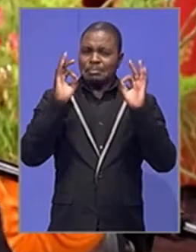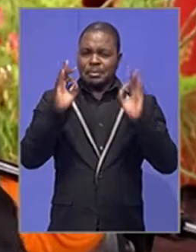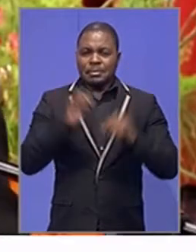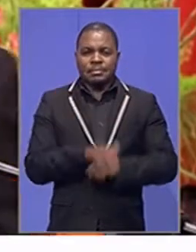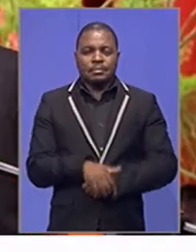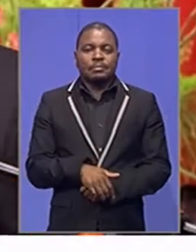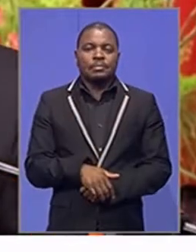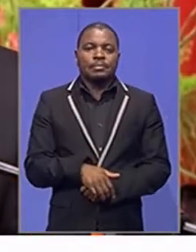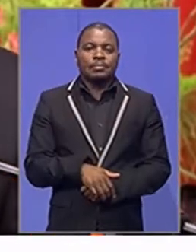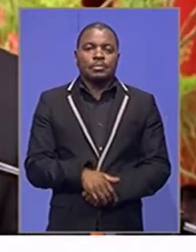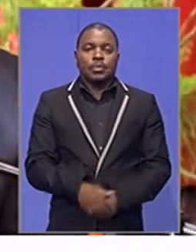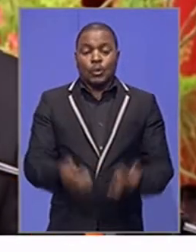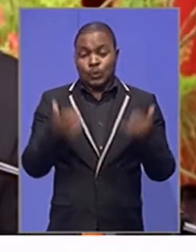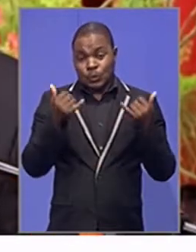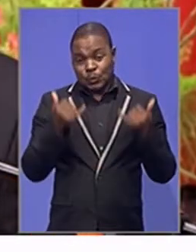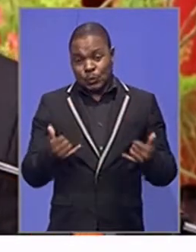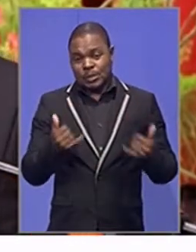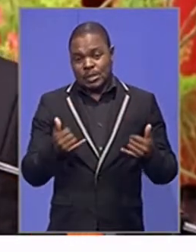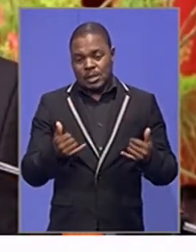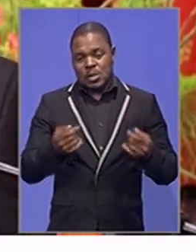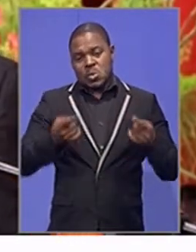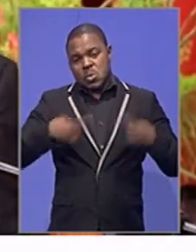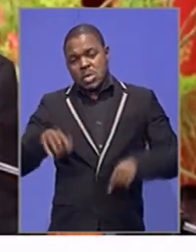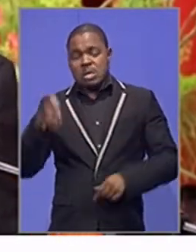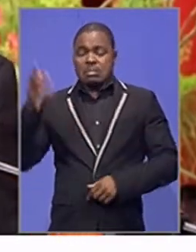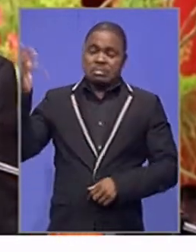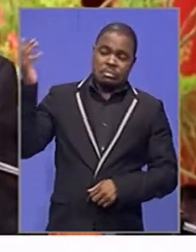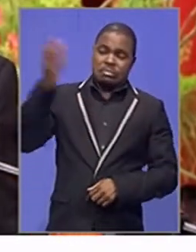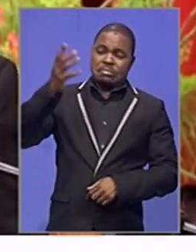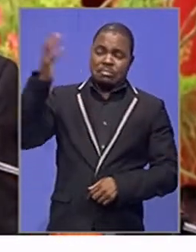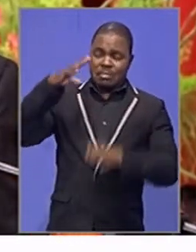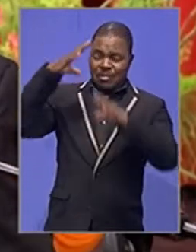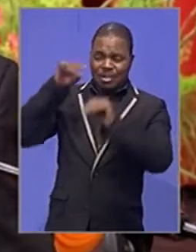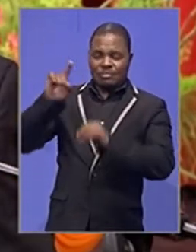Today is not a day of speeches.